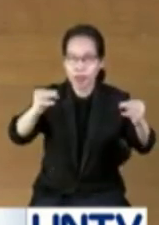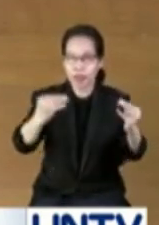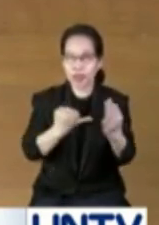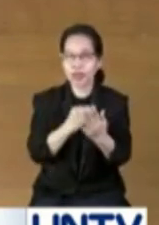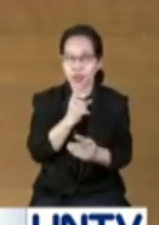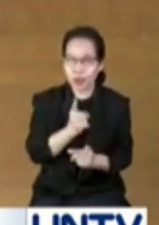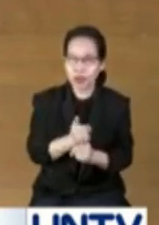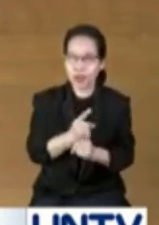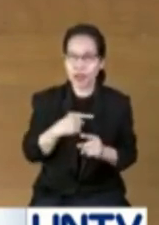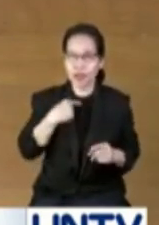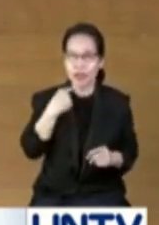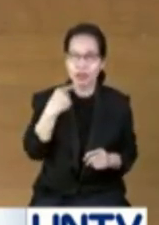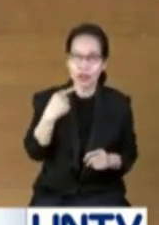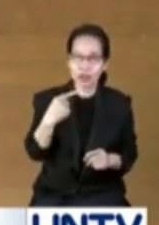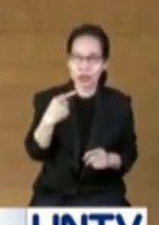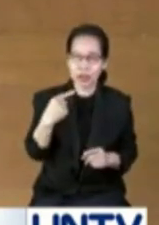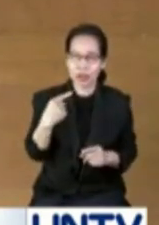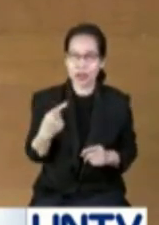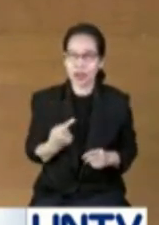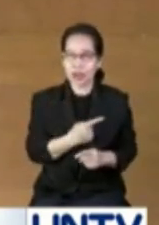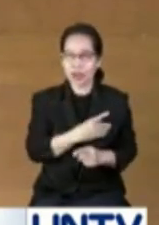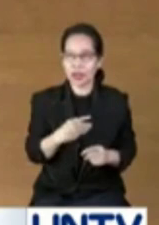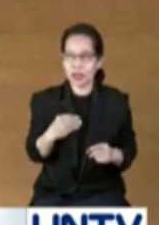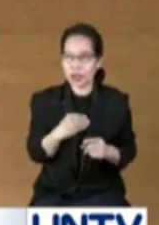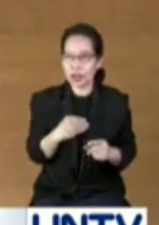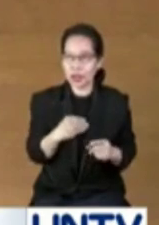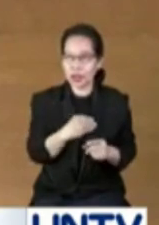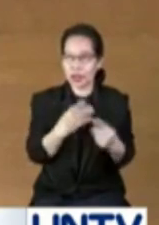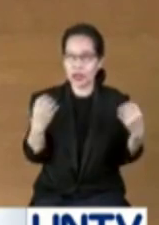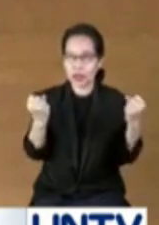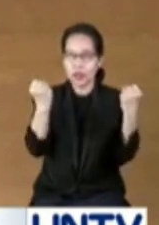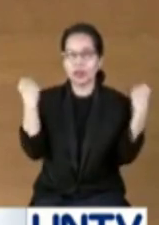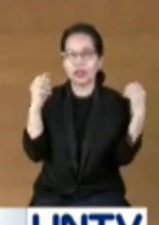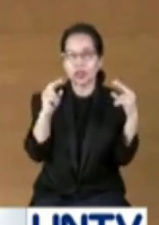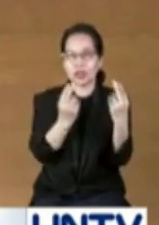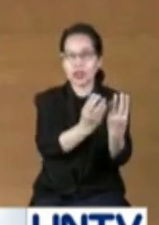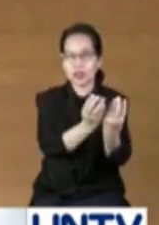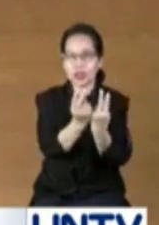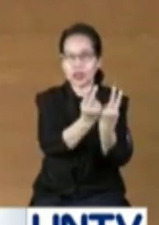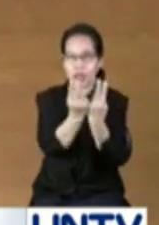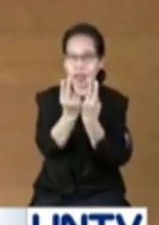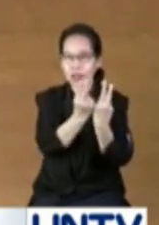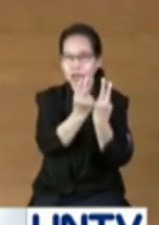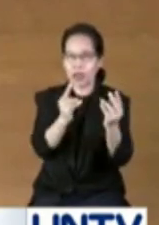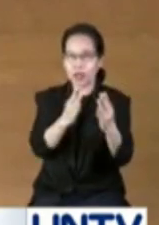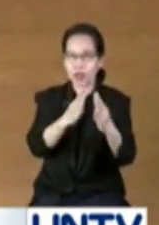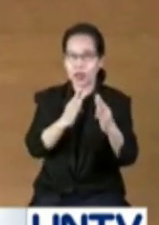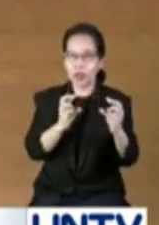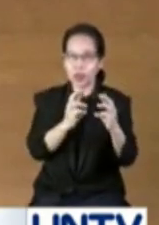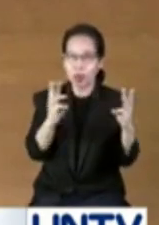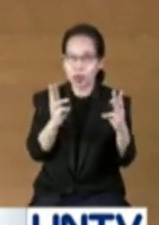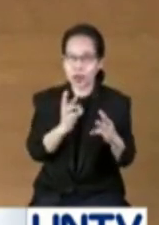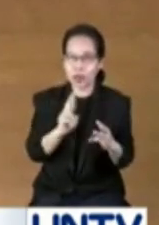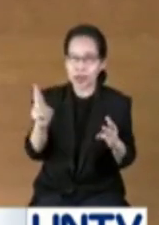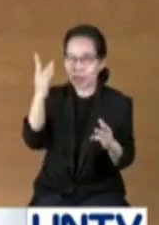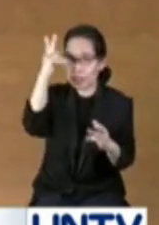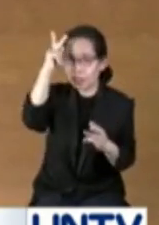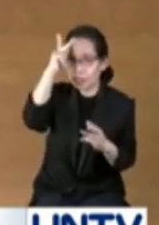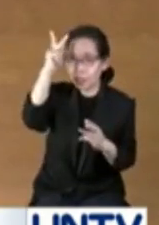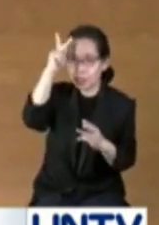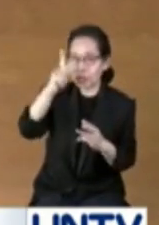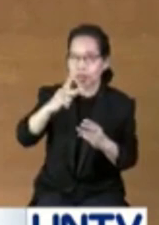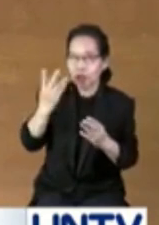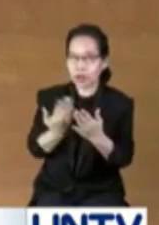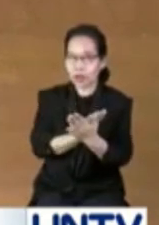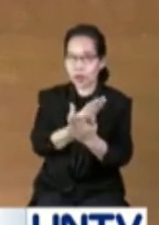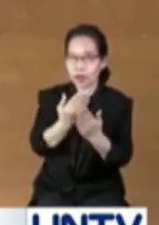kasabihan, mas malapas basta't sama-sama. Pinapalawak natin ang kanilang kaalaman sa makabagong mga